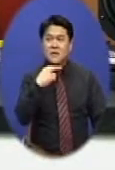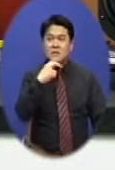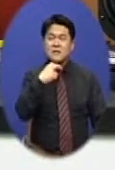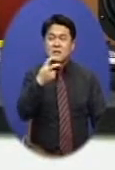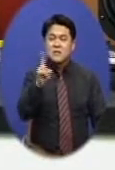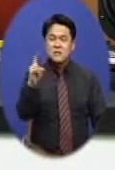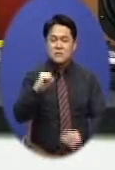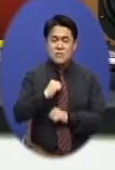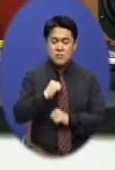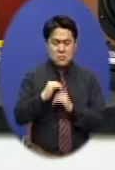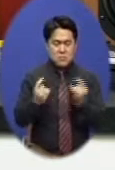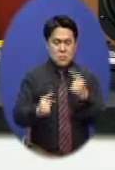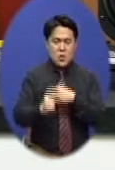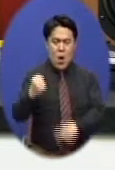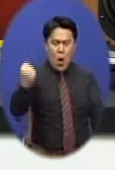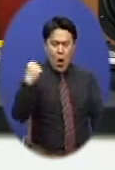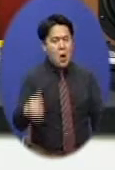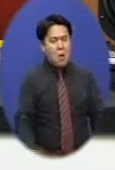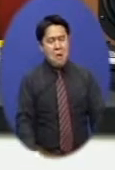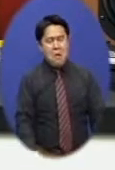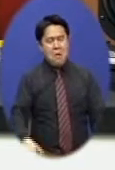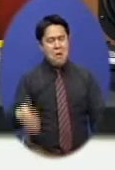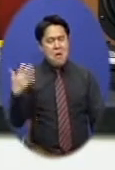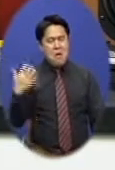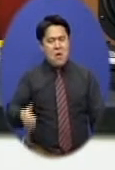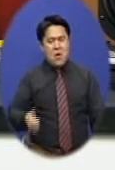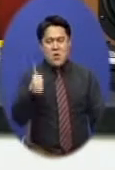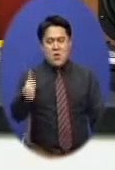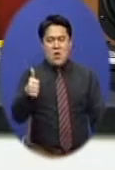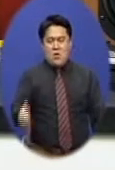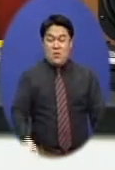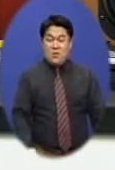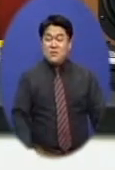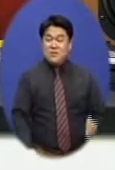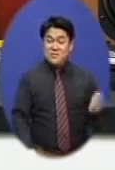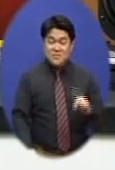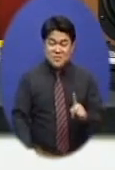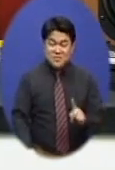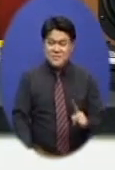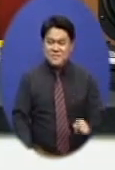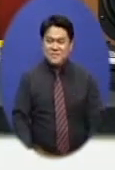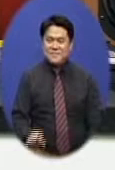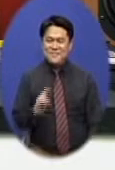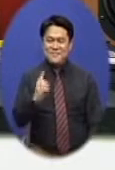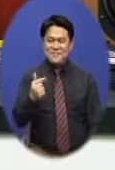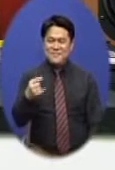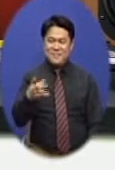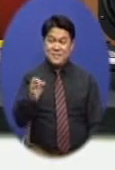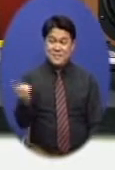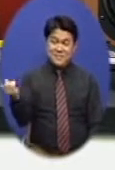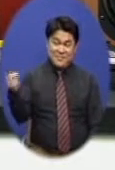군인들보다 더 활력 넘치시고 네. 힘이 좋으세요. 아이고, 특이나 네. 더 우리 원희정 씨가 나와 있으니까